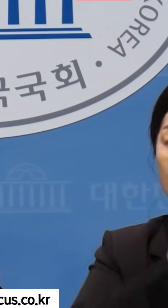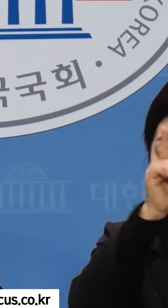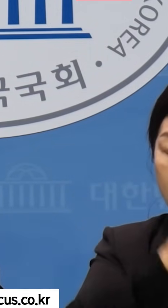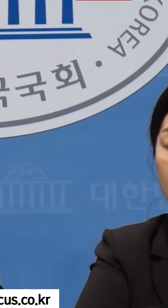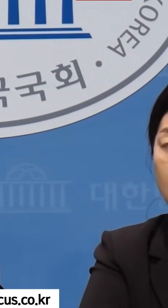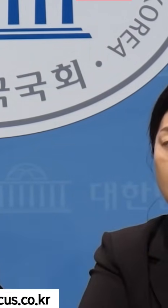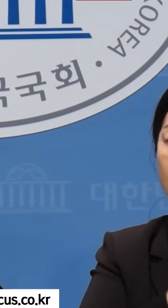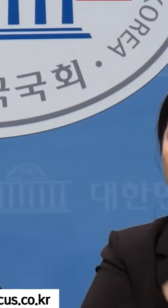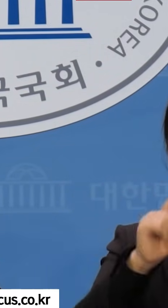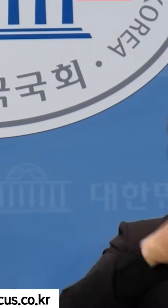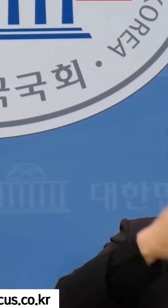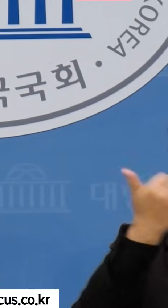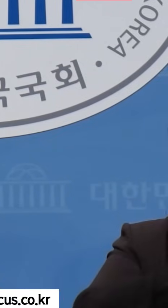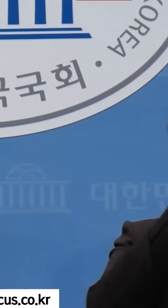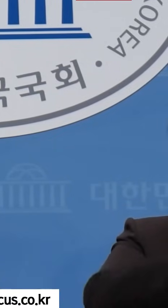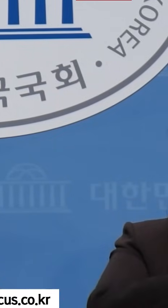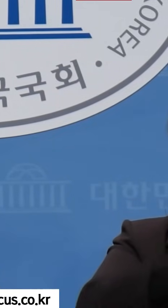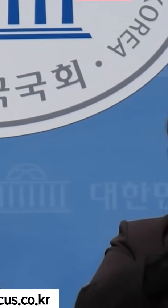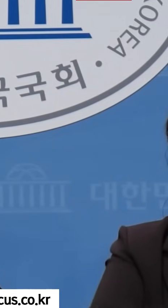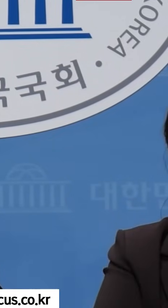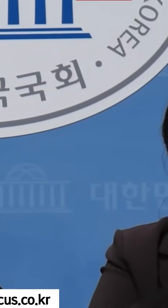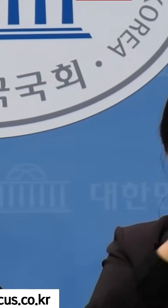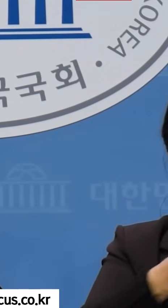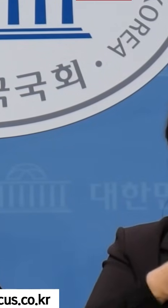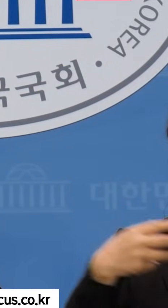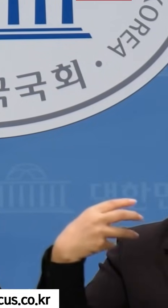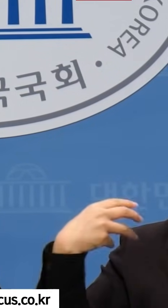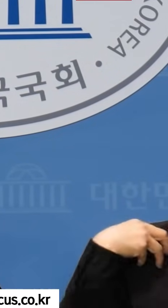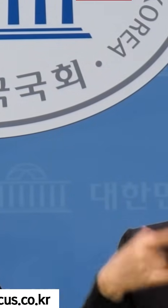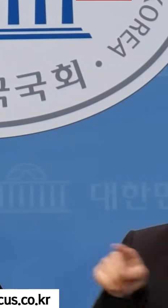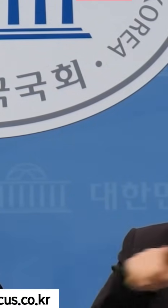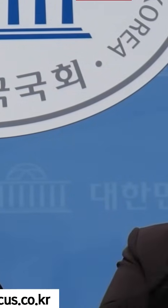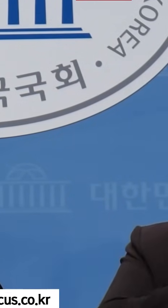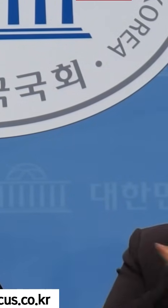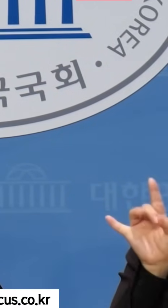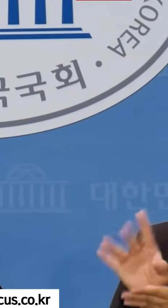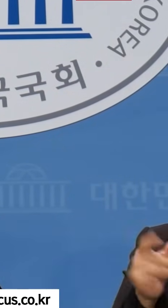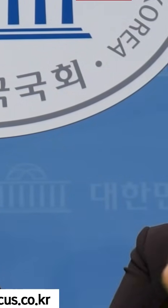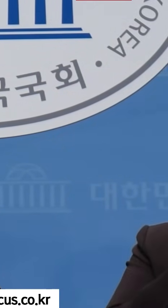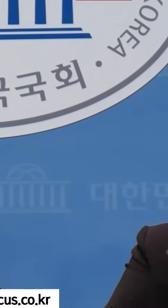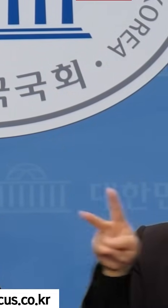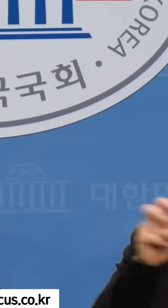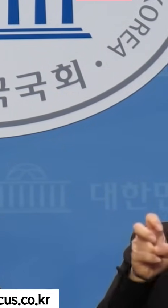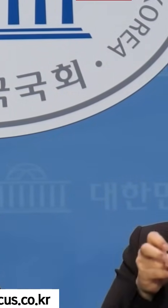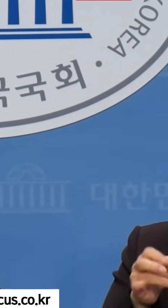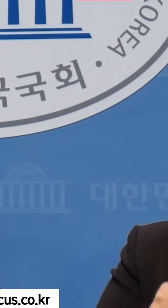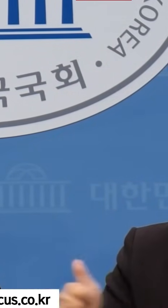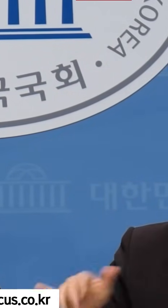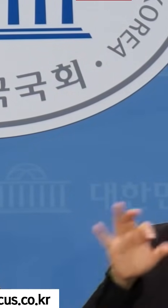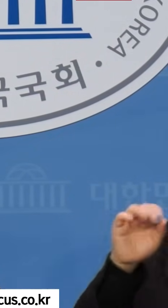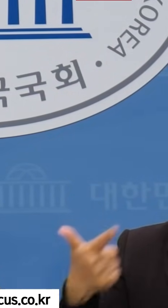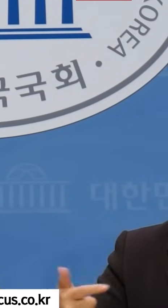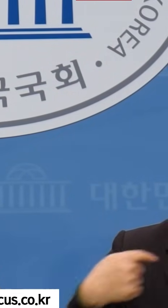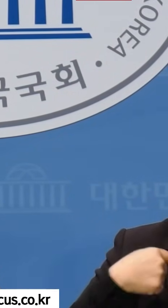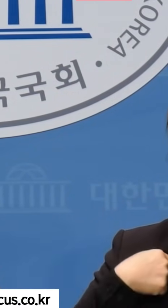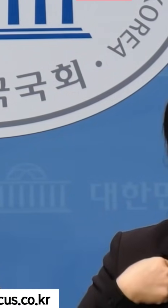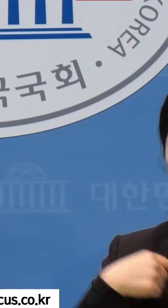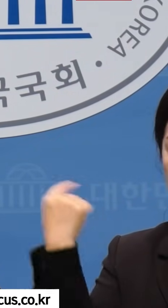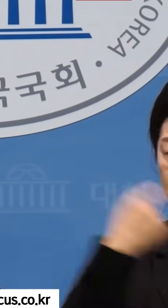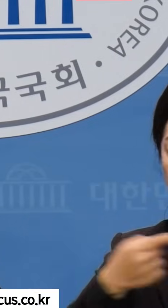총선에서 윤석열 정권의 눈에 가시 같은 안민석에게 타격을